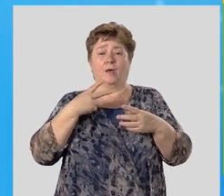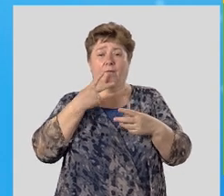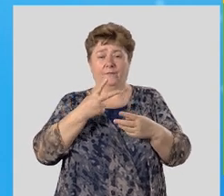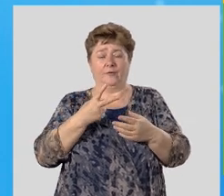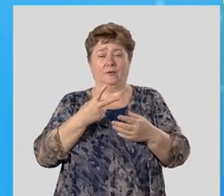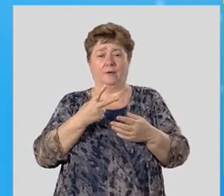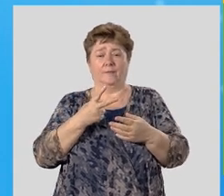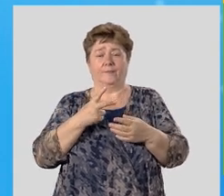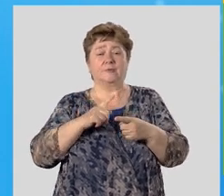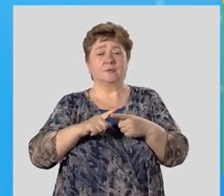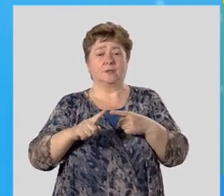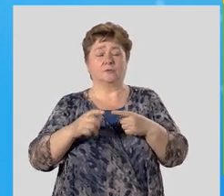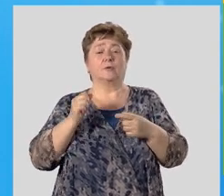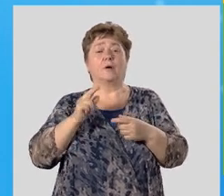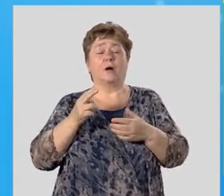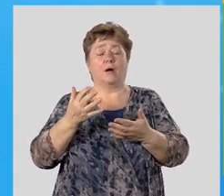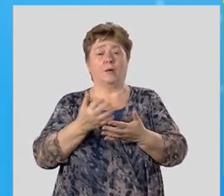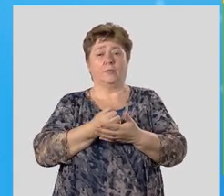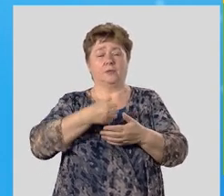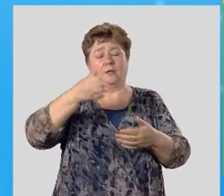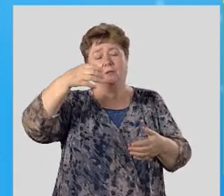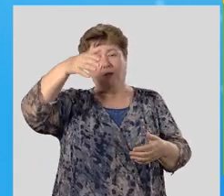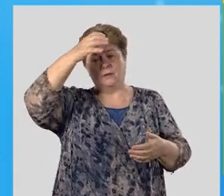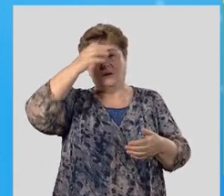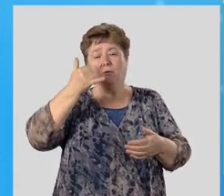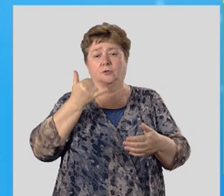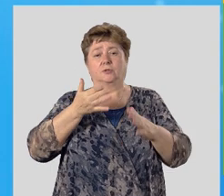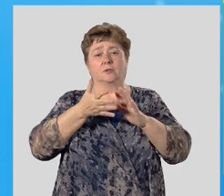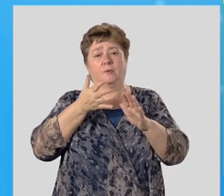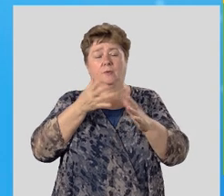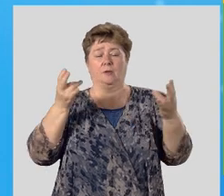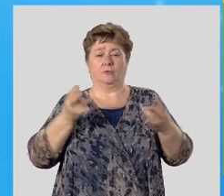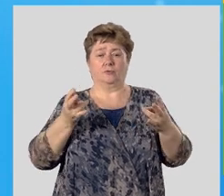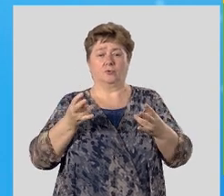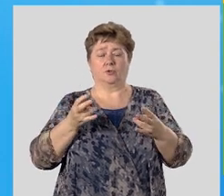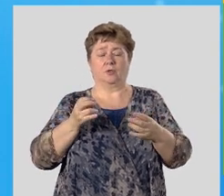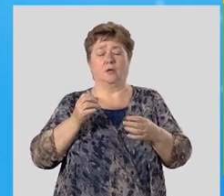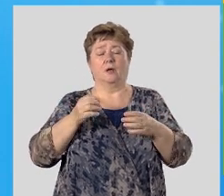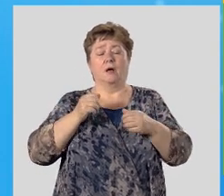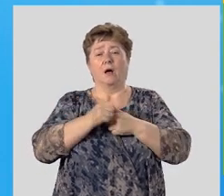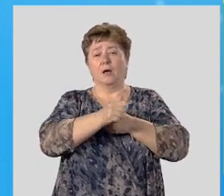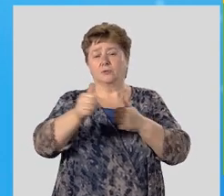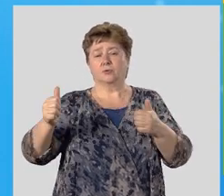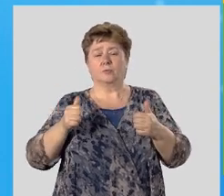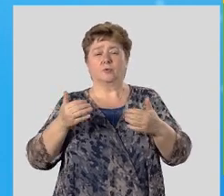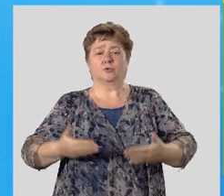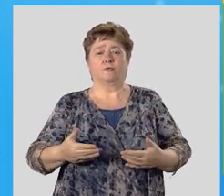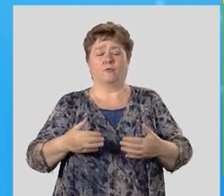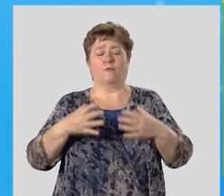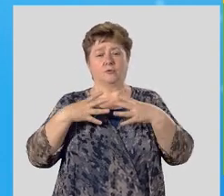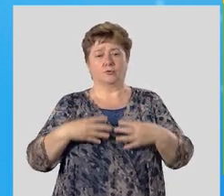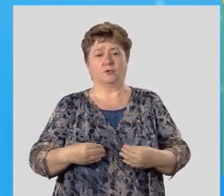очевидны. Как же их определяет наука? Давайте разбираться. К особенностям живого